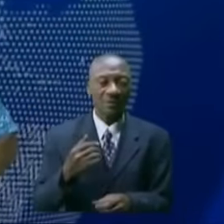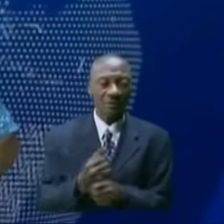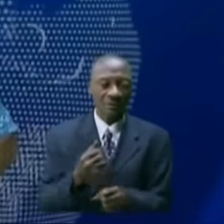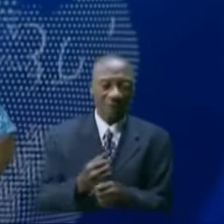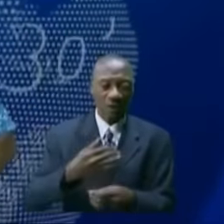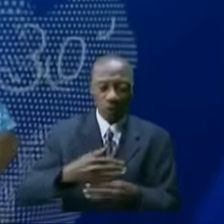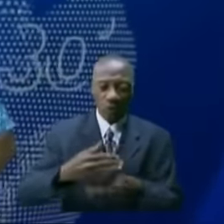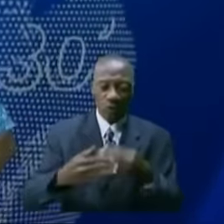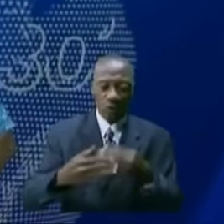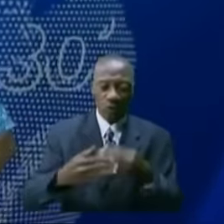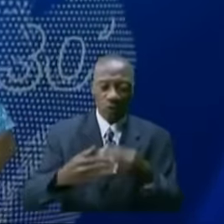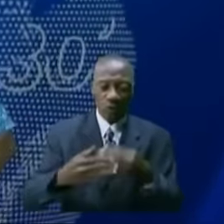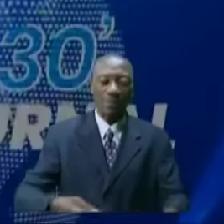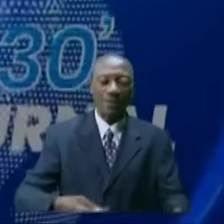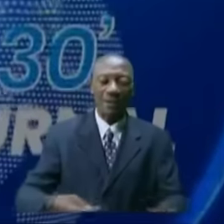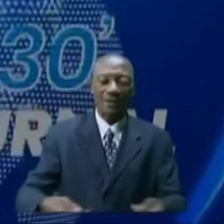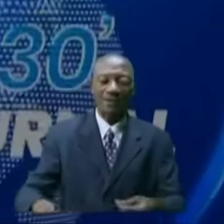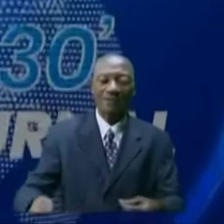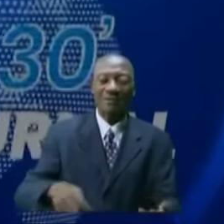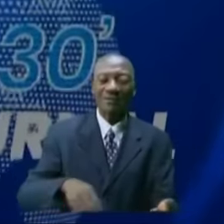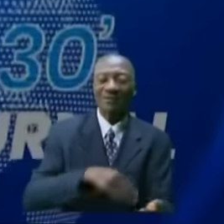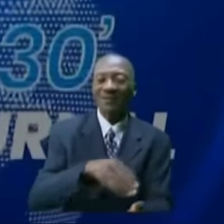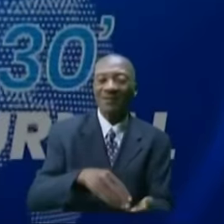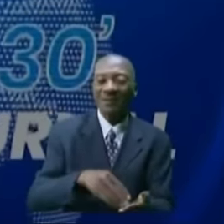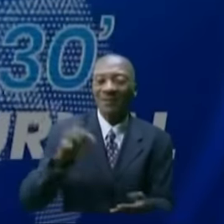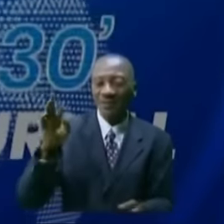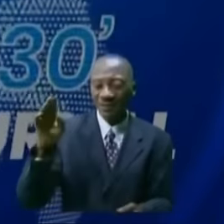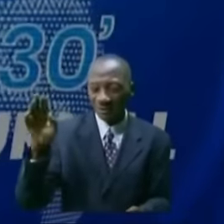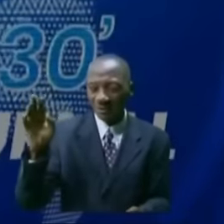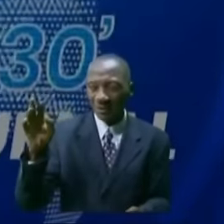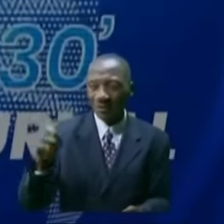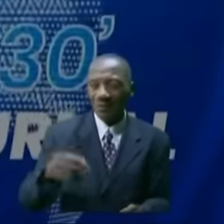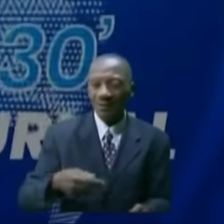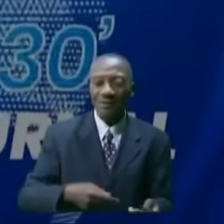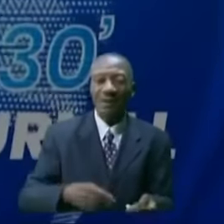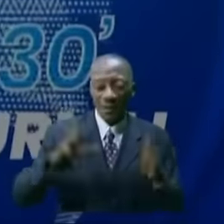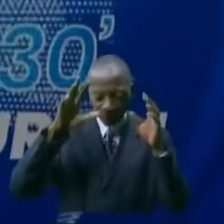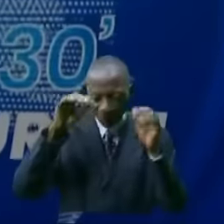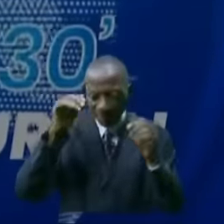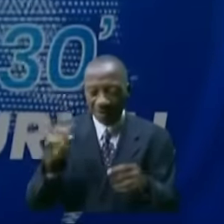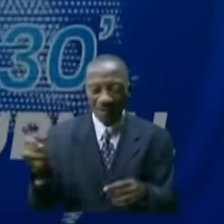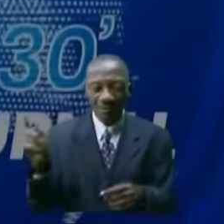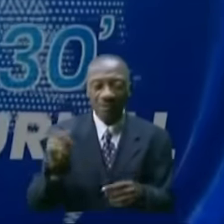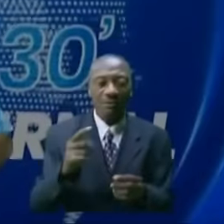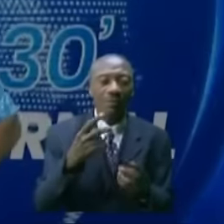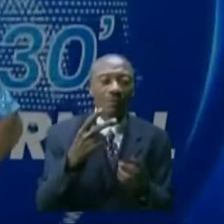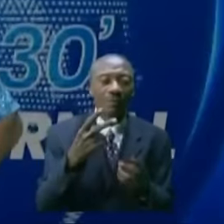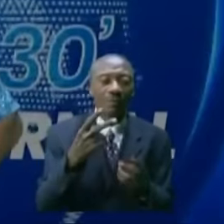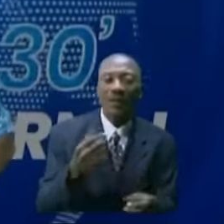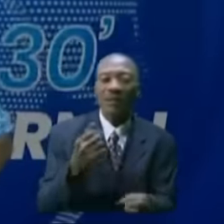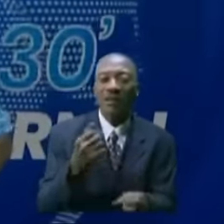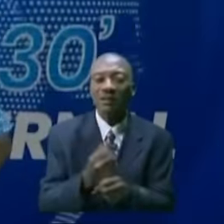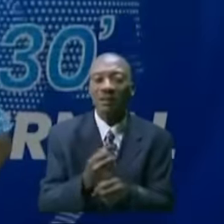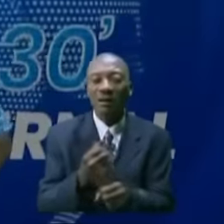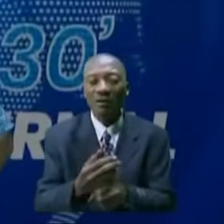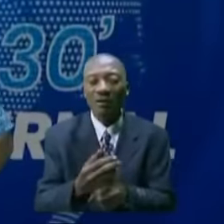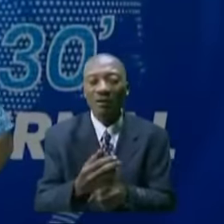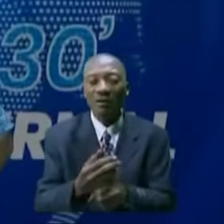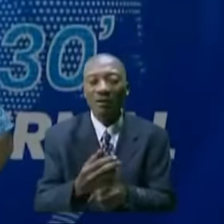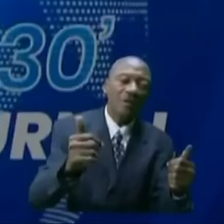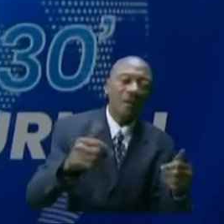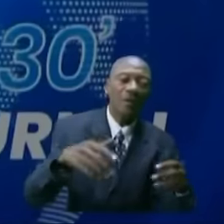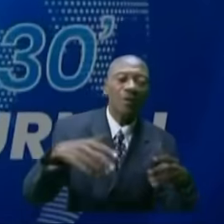marché central de Kimchi, qui devrait en principe prendre fin d'ici deux mois. Les précisions de ce reportage